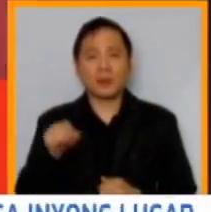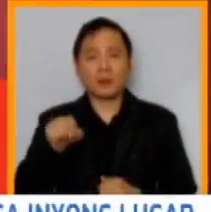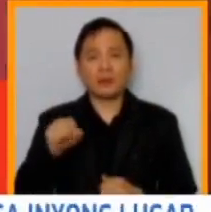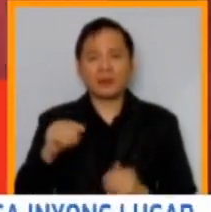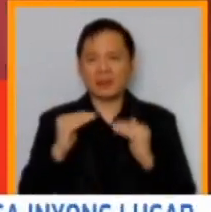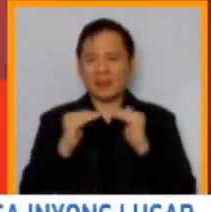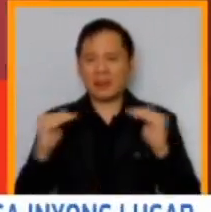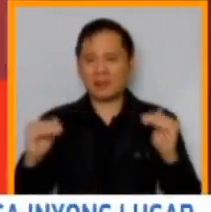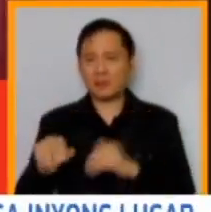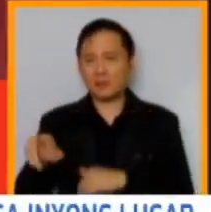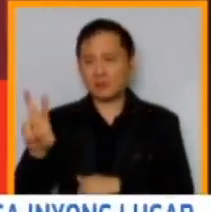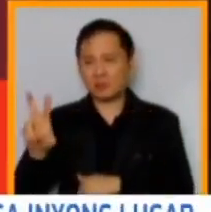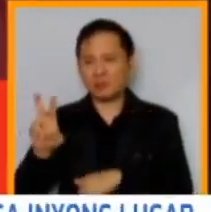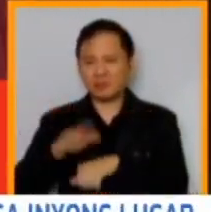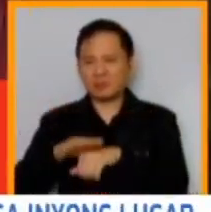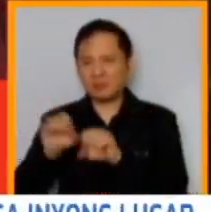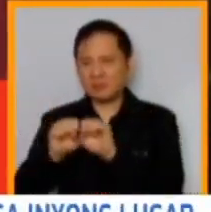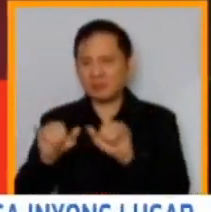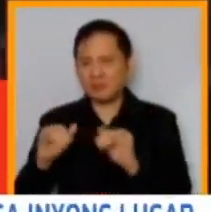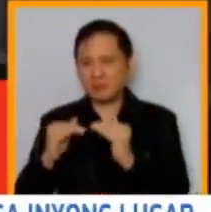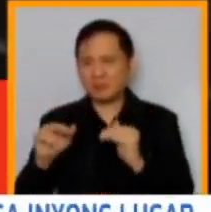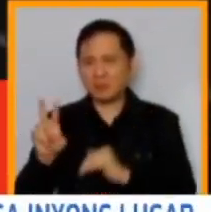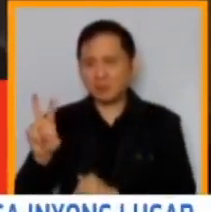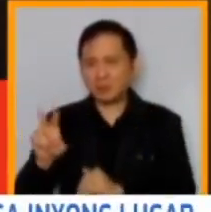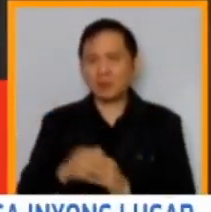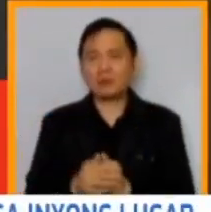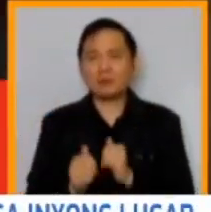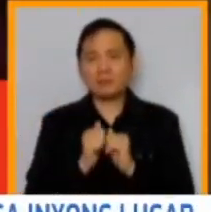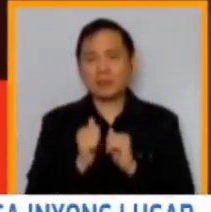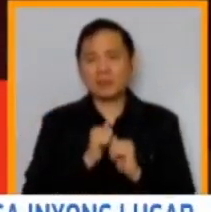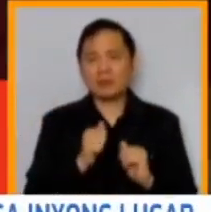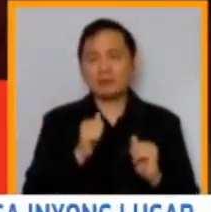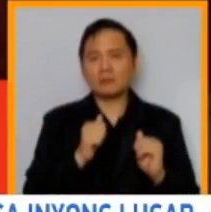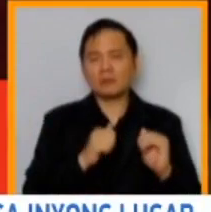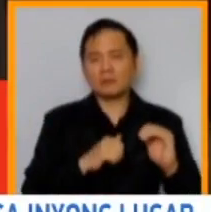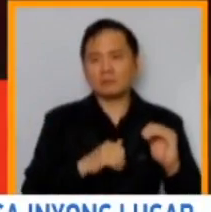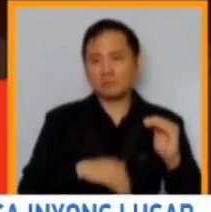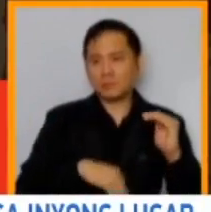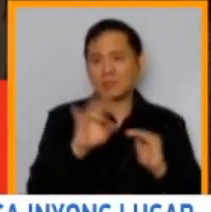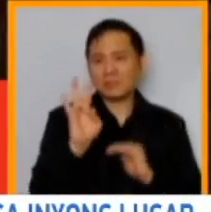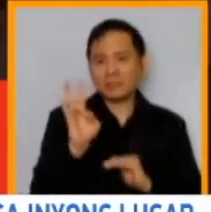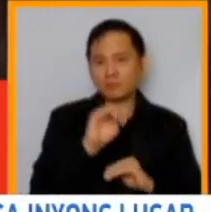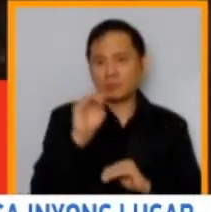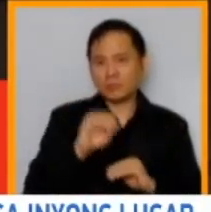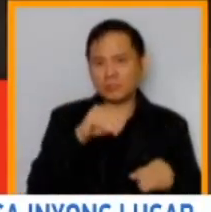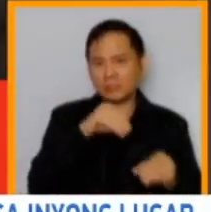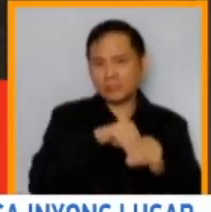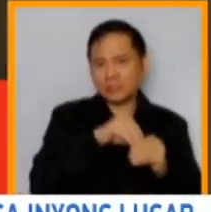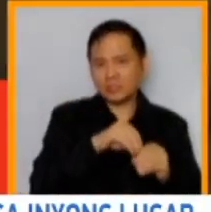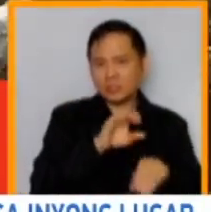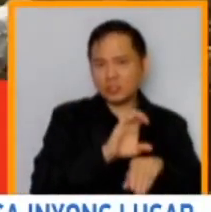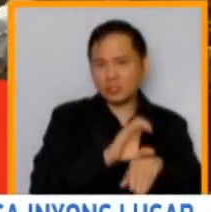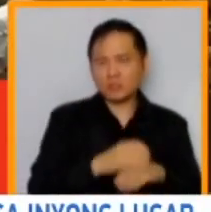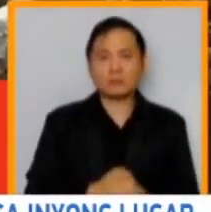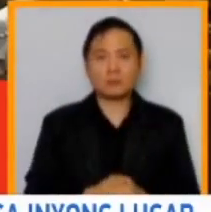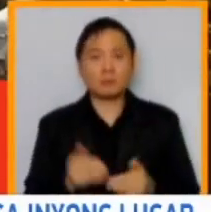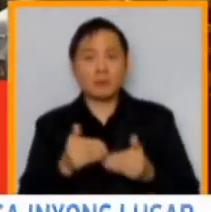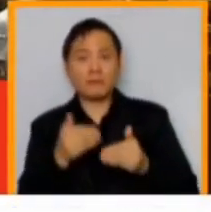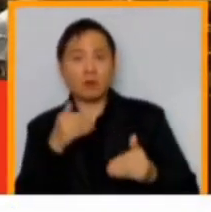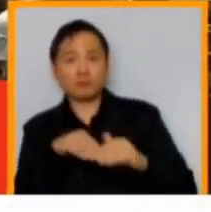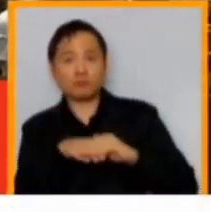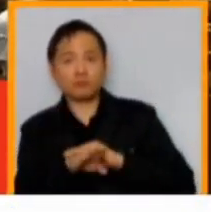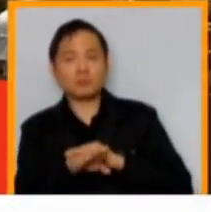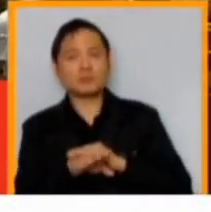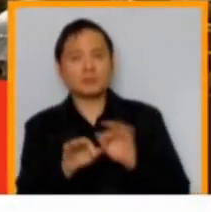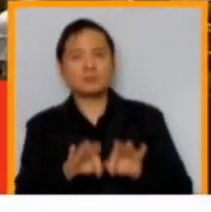maximum capacity ang pwede sa loob ng simbahan. Bago pumasok sa loob ng Quiapo Church, sinisiguro munang nakasuot ng face mask